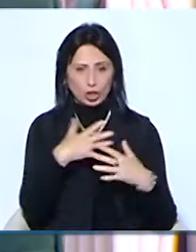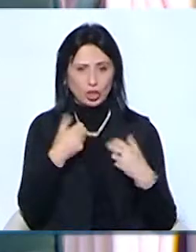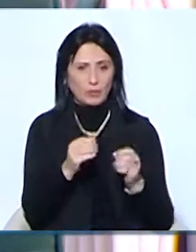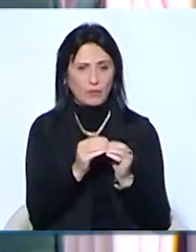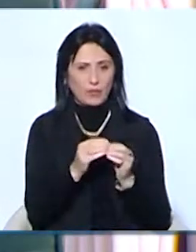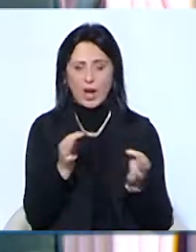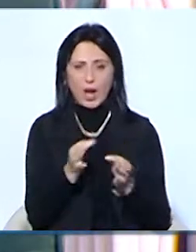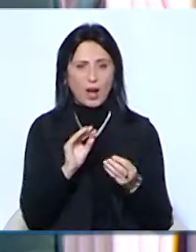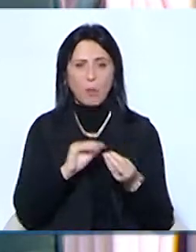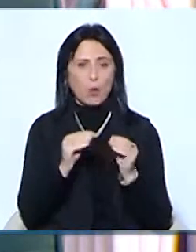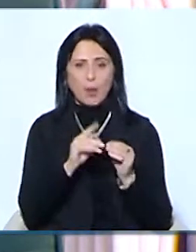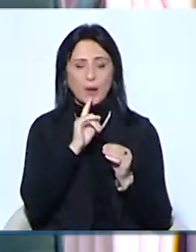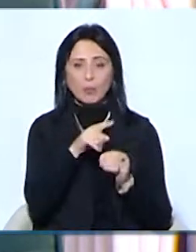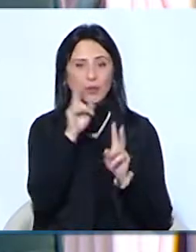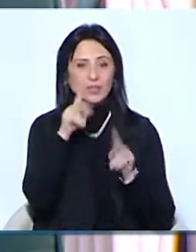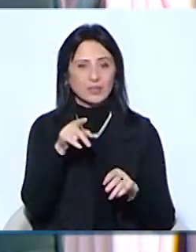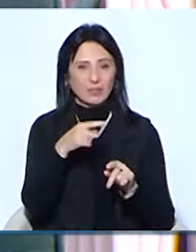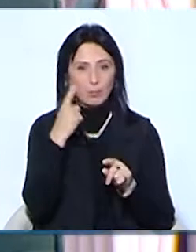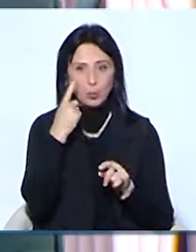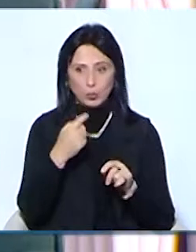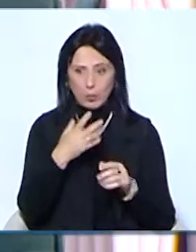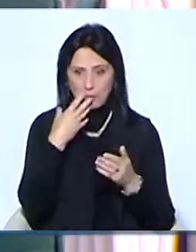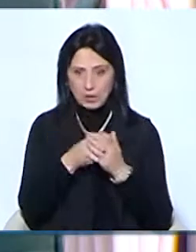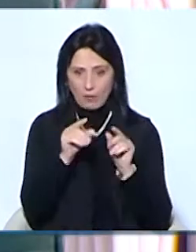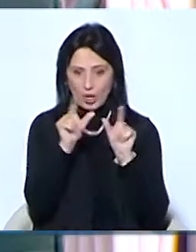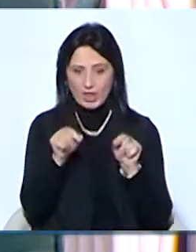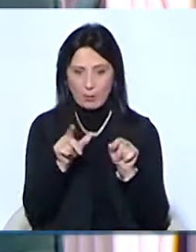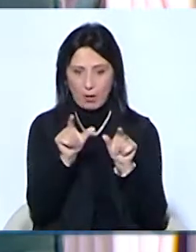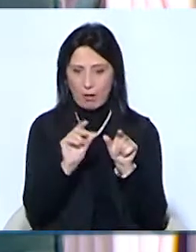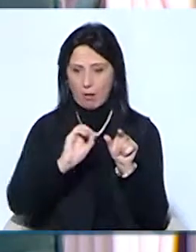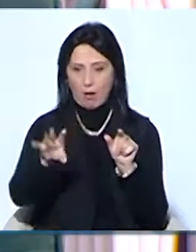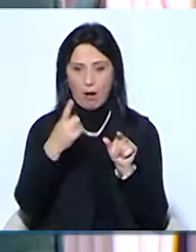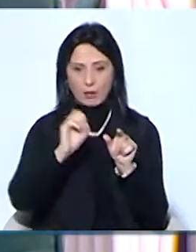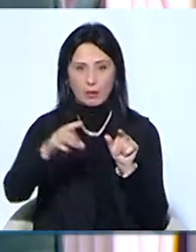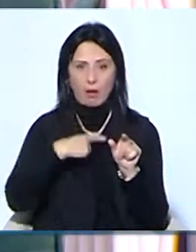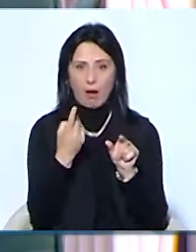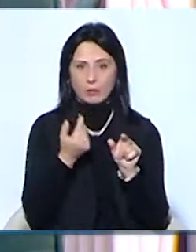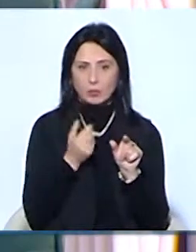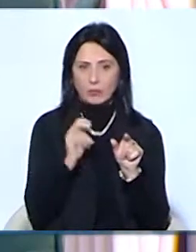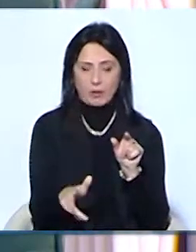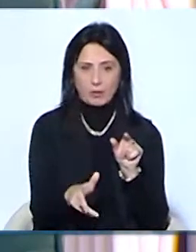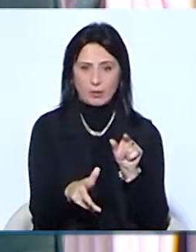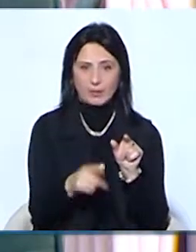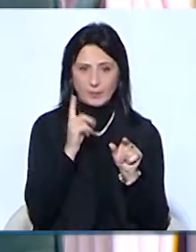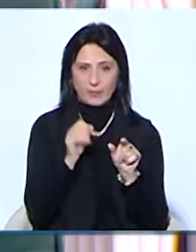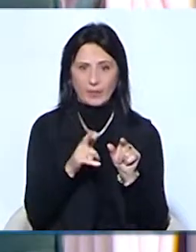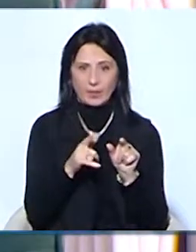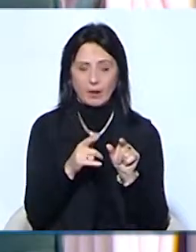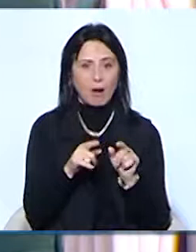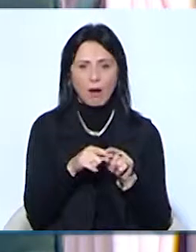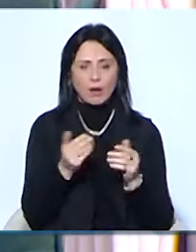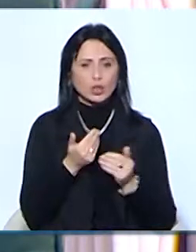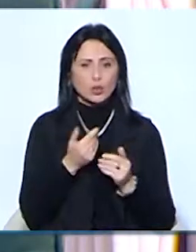მათ არანაირი პრობლემა არ ექნებათ და ჩვეულებრივად განაგრძობენ ცხოვრებას, როგორც